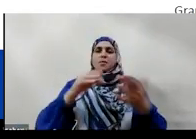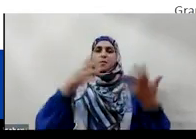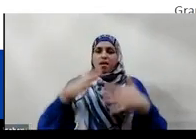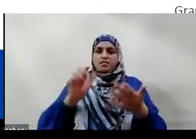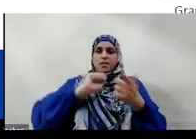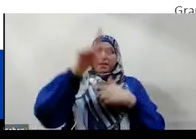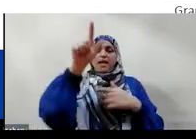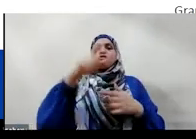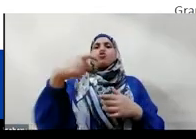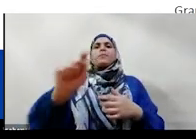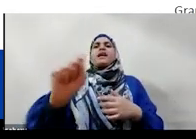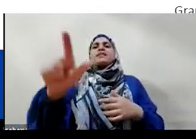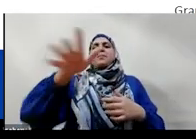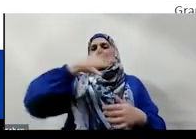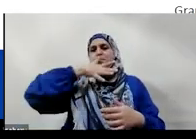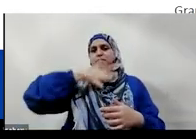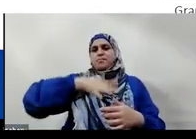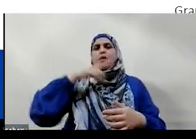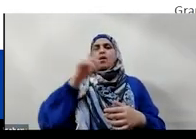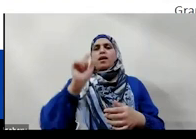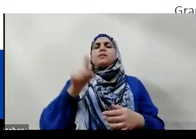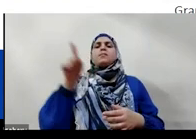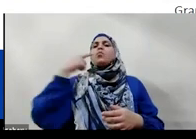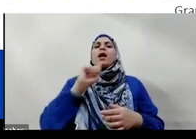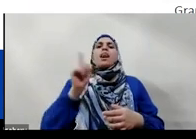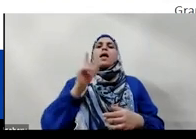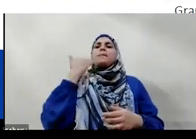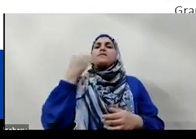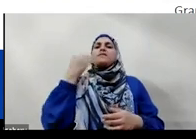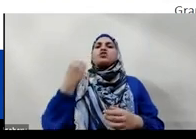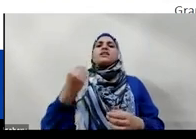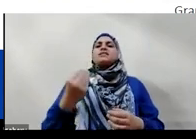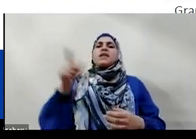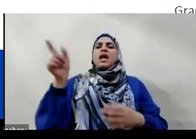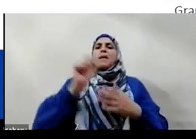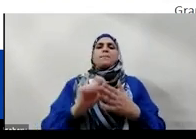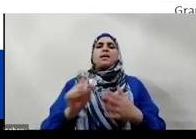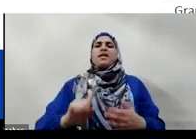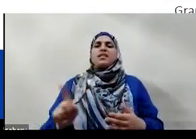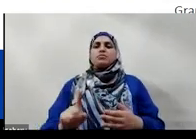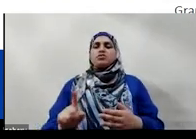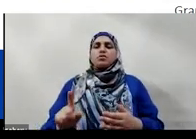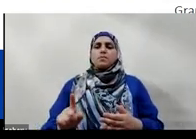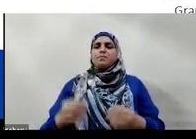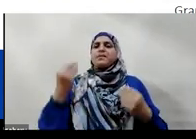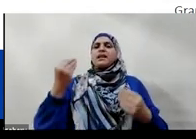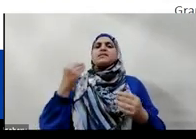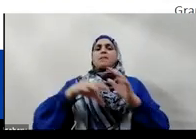الستاتس بتاعته سميتد. طيب لو الريكومندر ده انا حاسس ان هو يعني لسه ما عملش